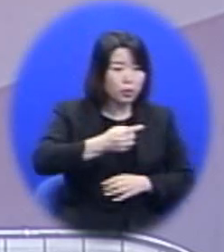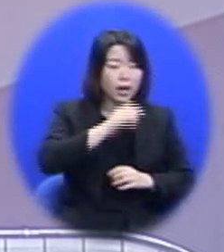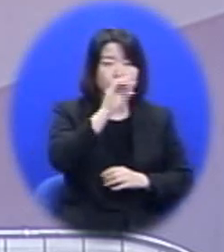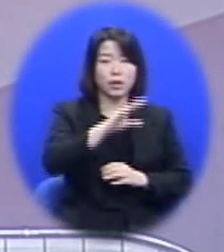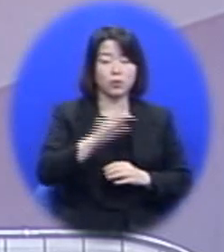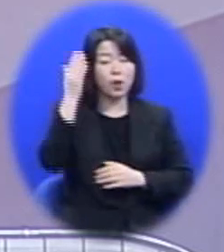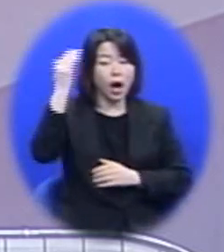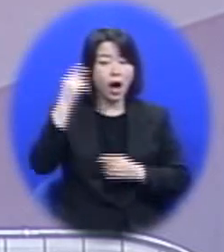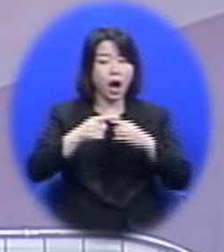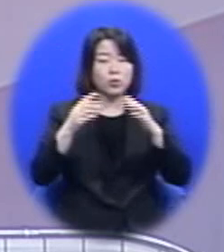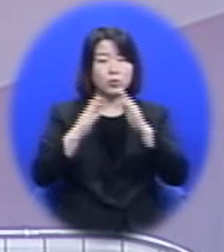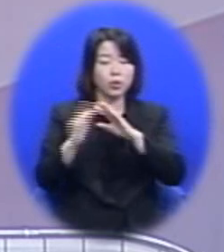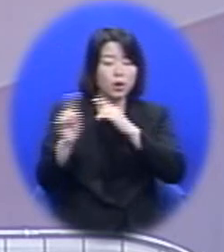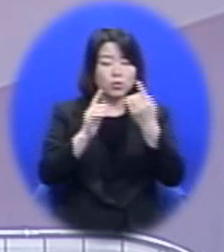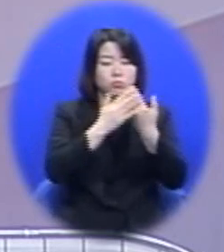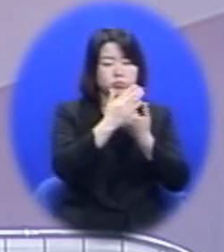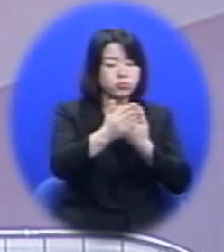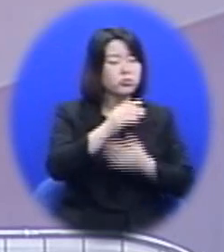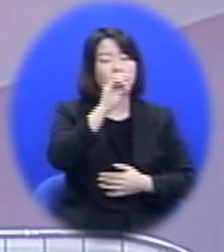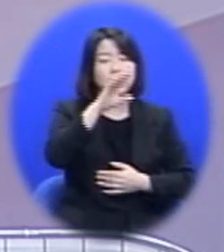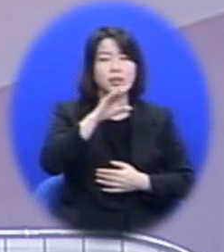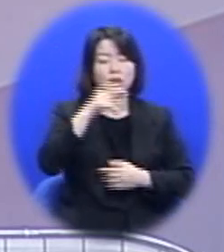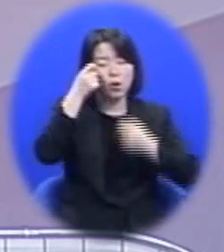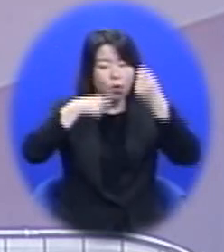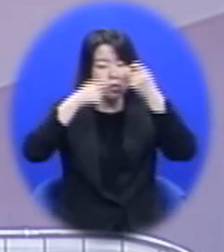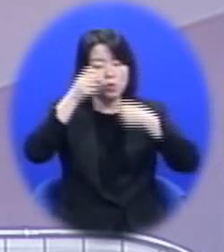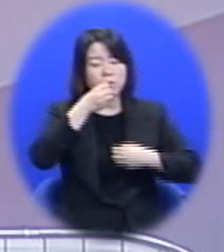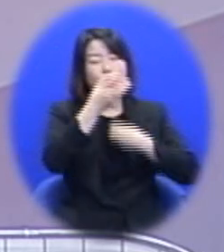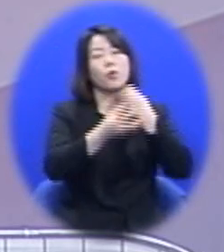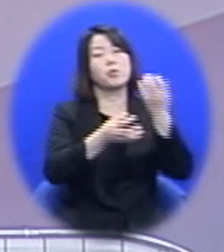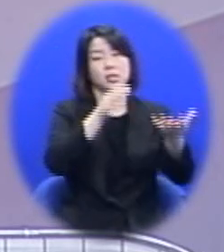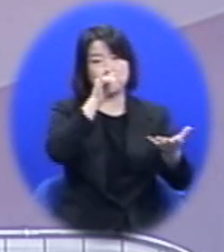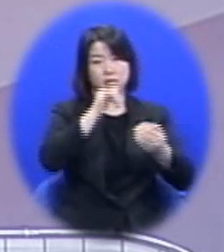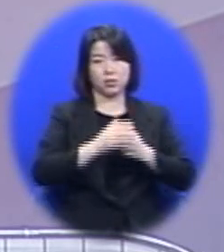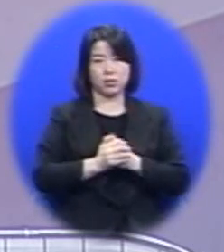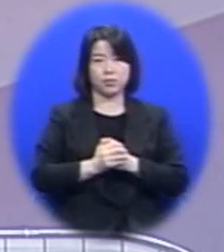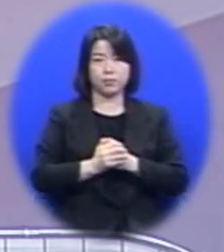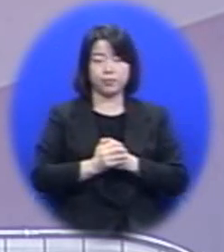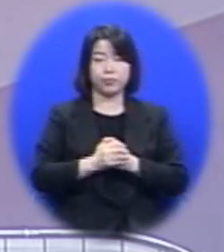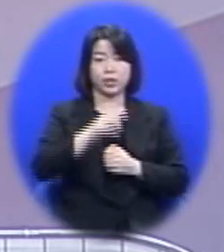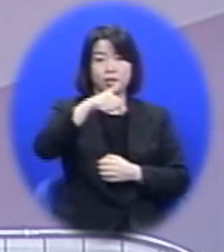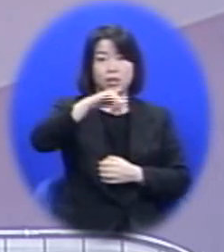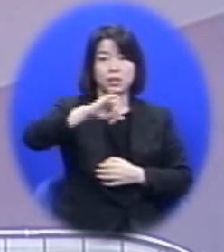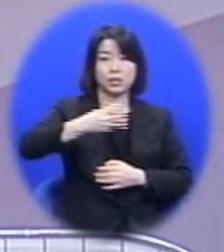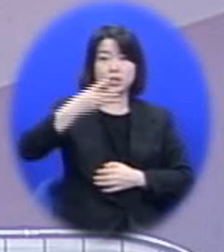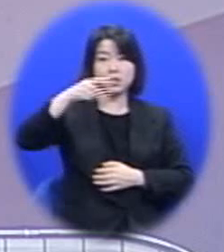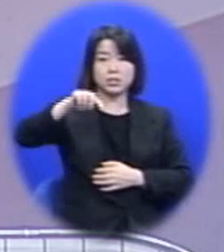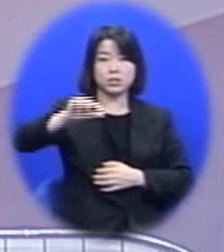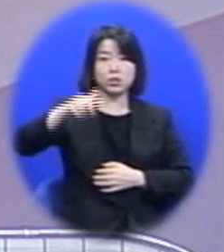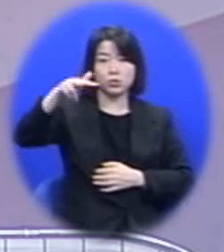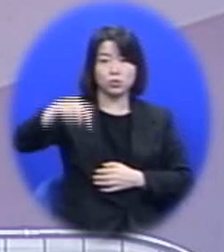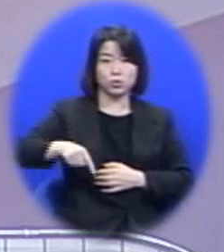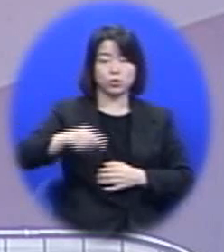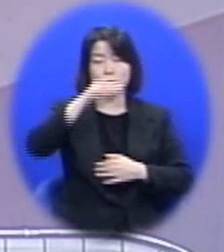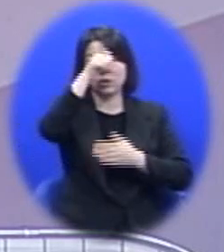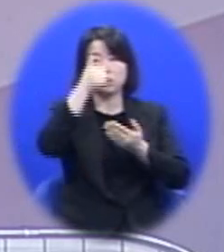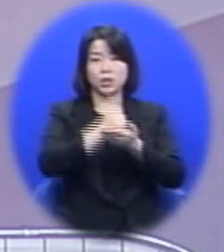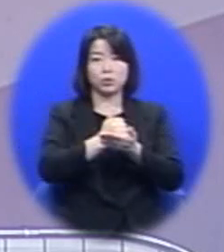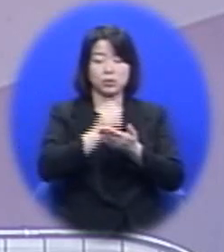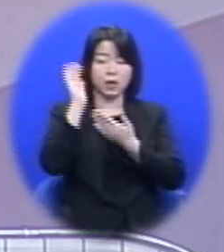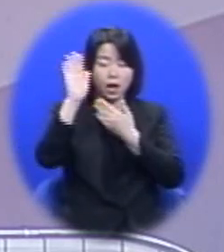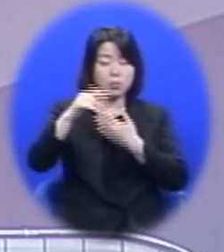안 된다고 울면서 그는 고백했어요. 길선주 장로님, 그분은 장로요 목사가